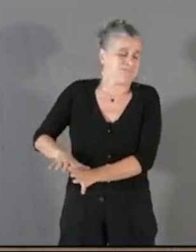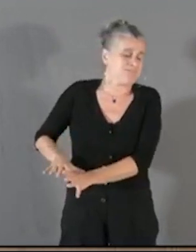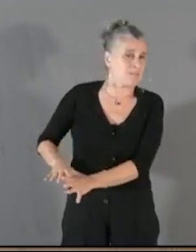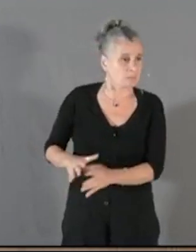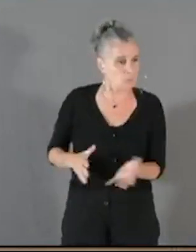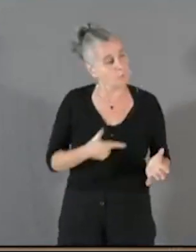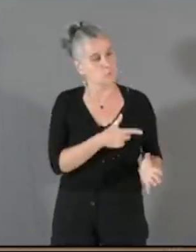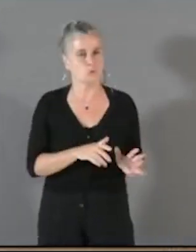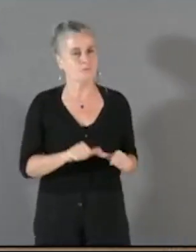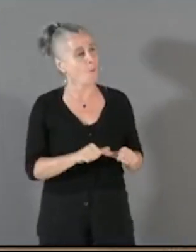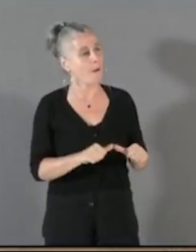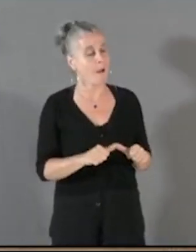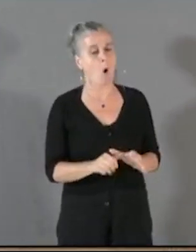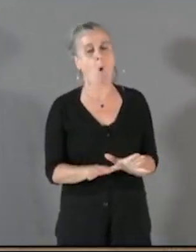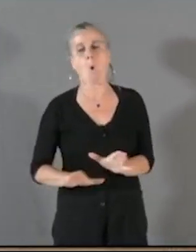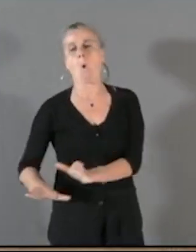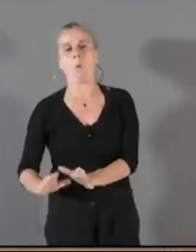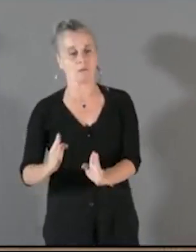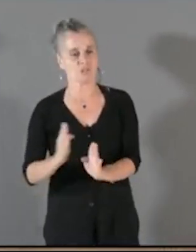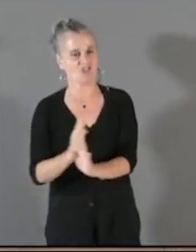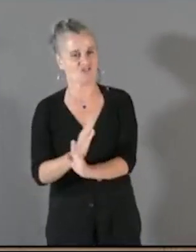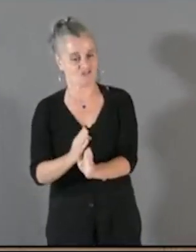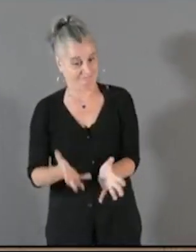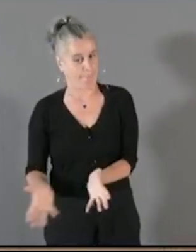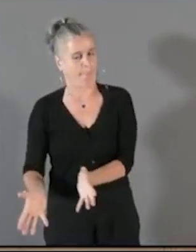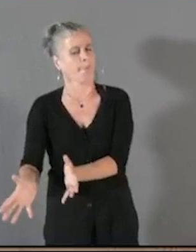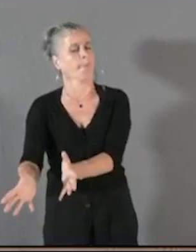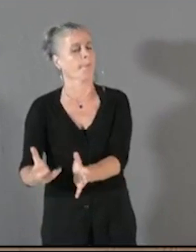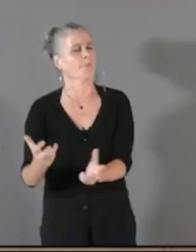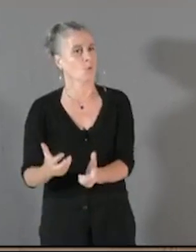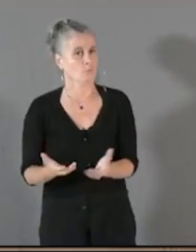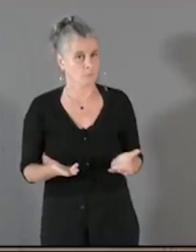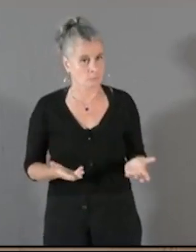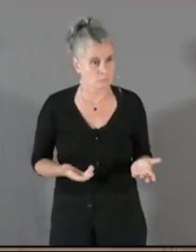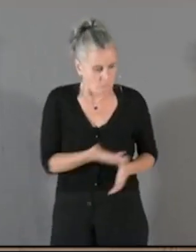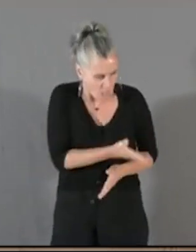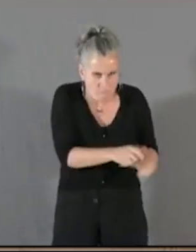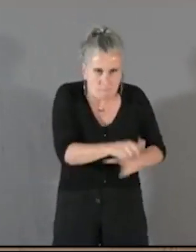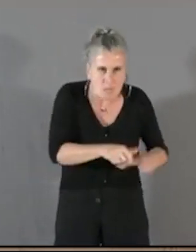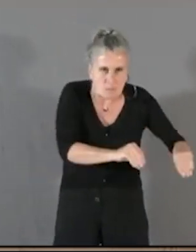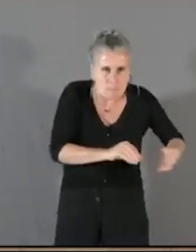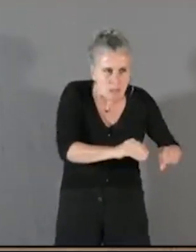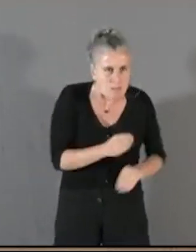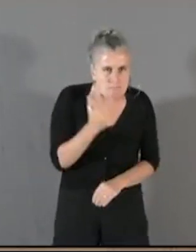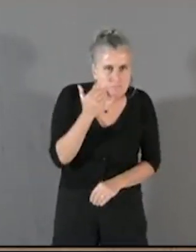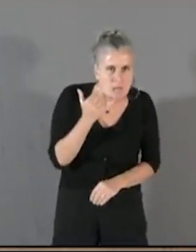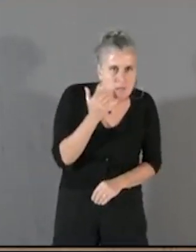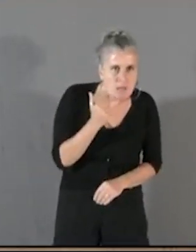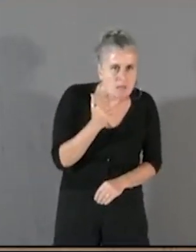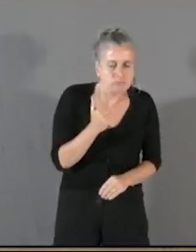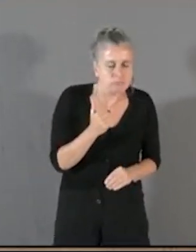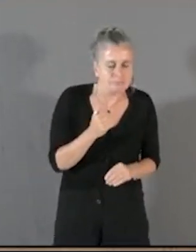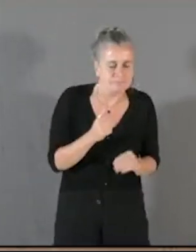climat de ce marché dit opus. Les Marseillais sont scandalisés, horrifiés par ce qu'ils y voient.